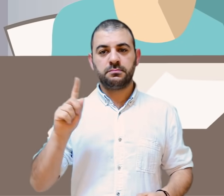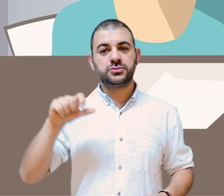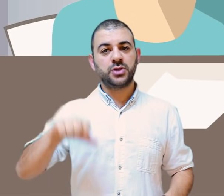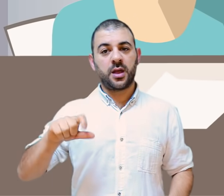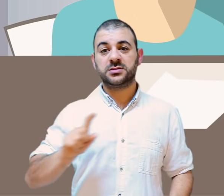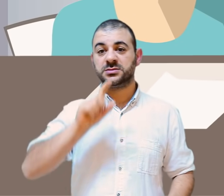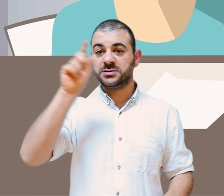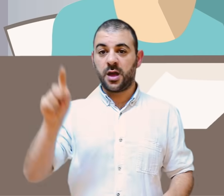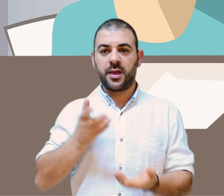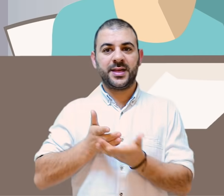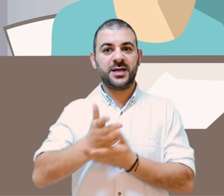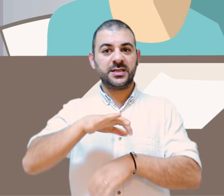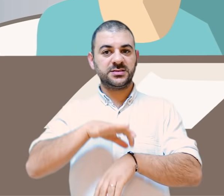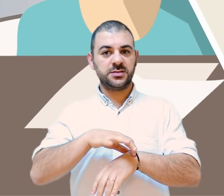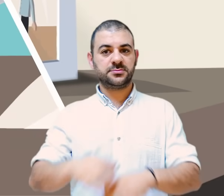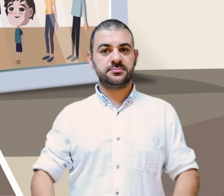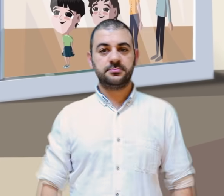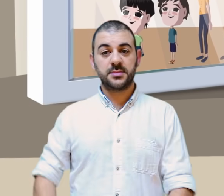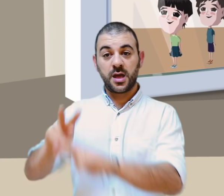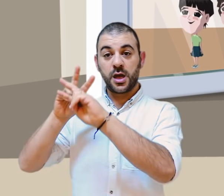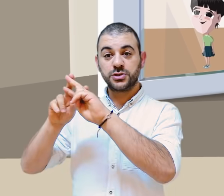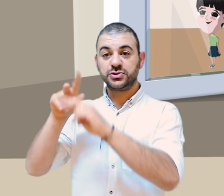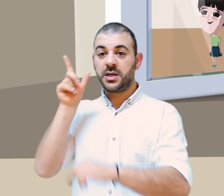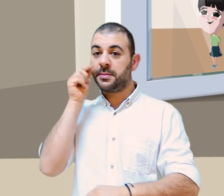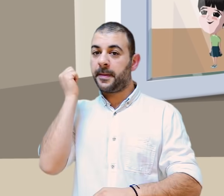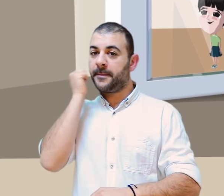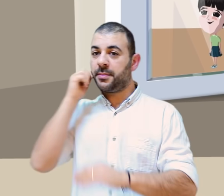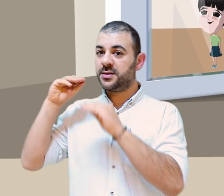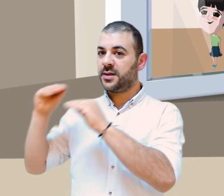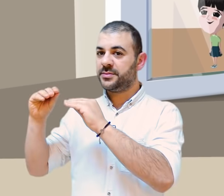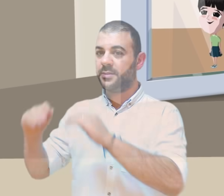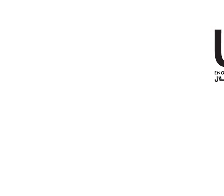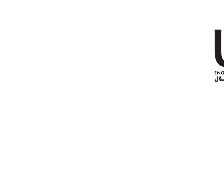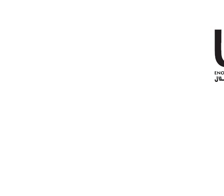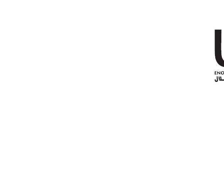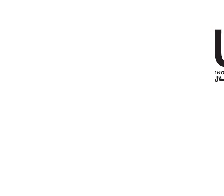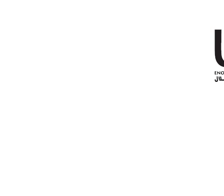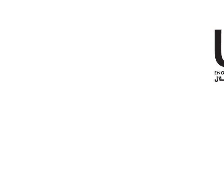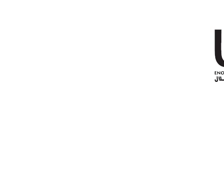أطفالنا مش غلط نسأل اختصاصيين. خلينا أهل للتربية.